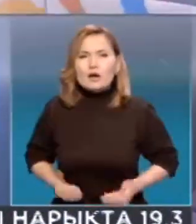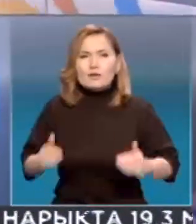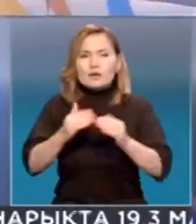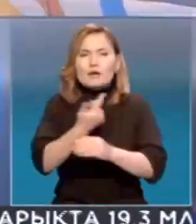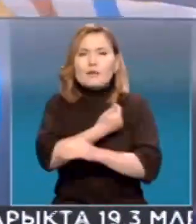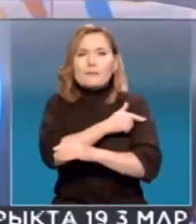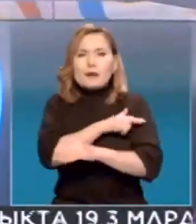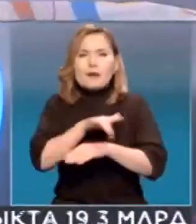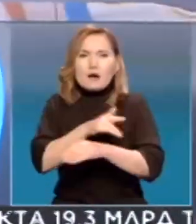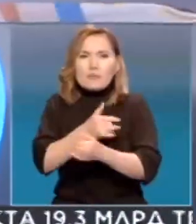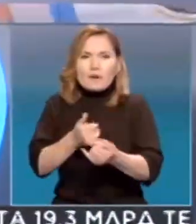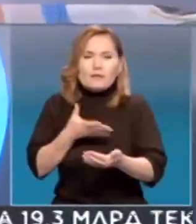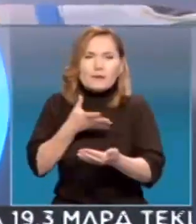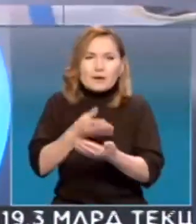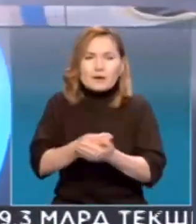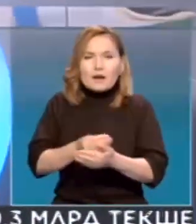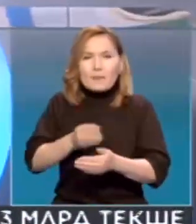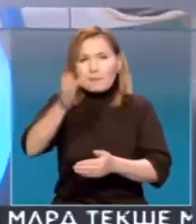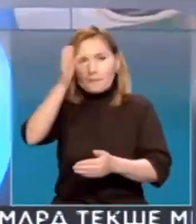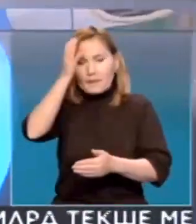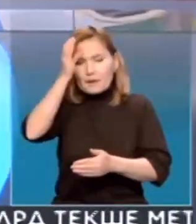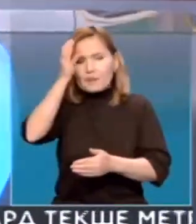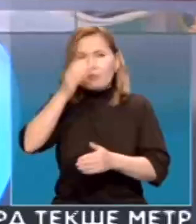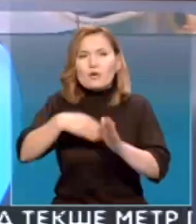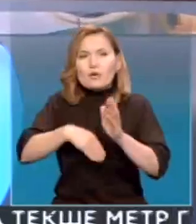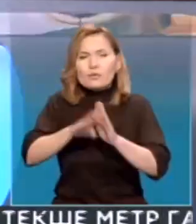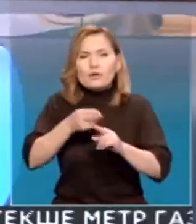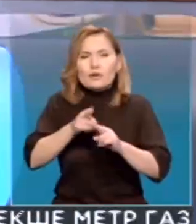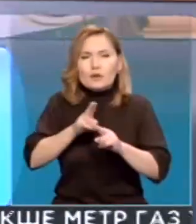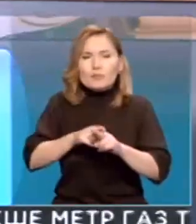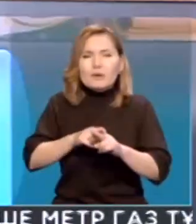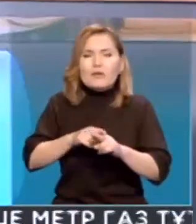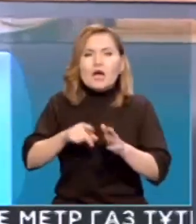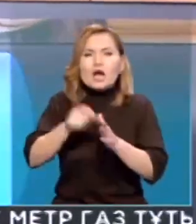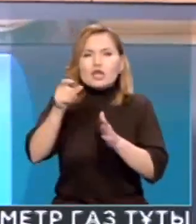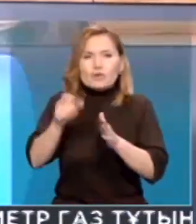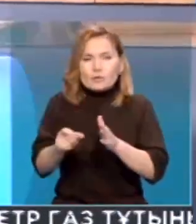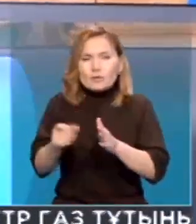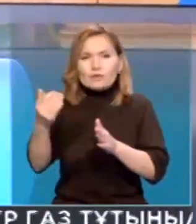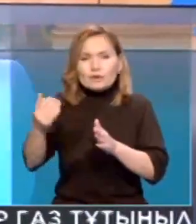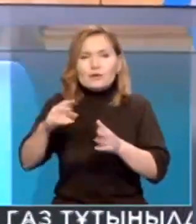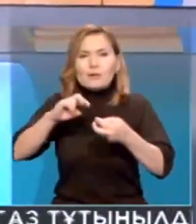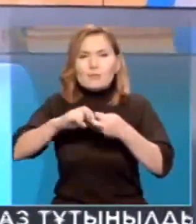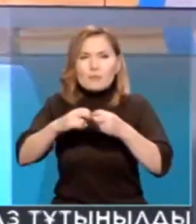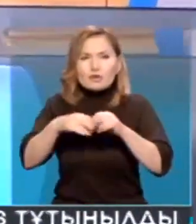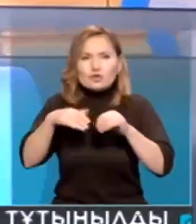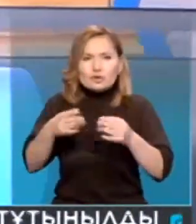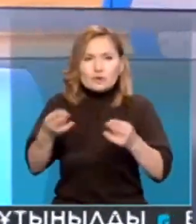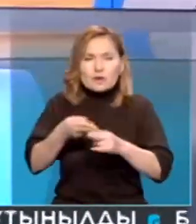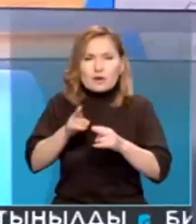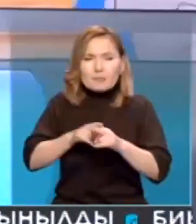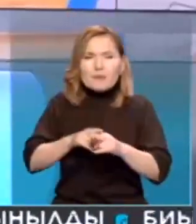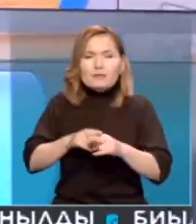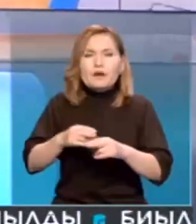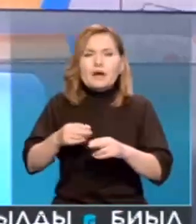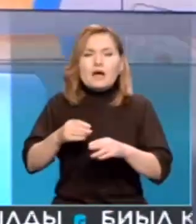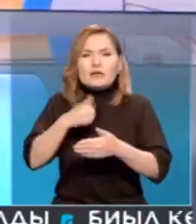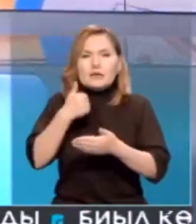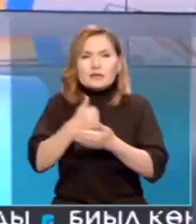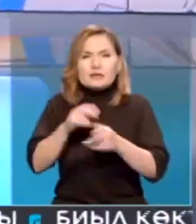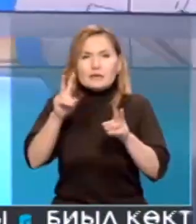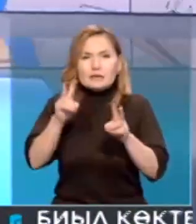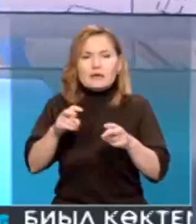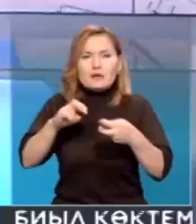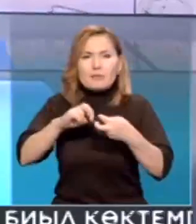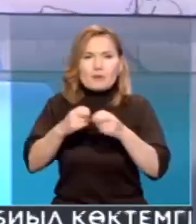медицина, коммуналдық төлем, білім саласы халық депутаттардан осы мәселелердің шешімін күтіп отыр. Сарапшылар күн тәртібіндегі негізгі